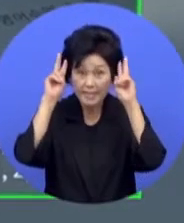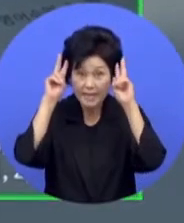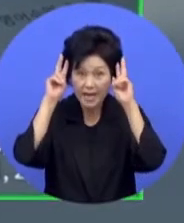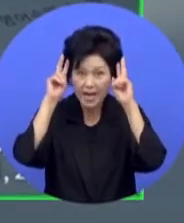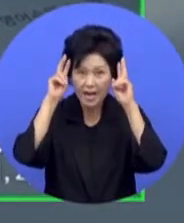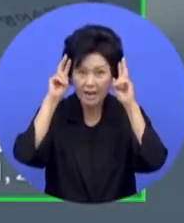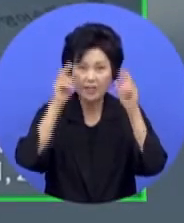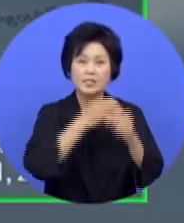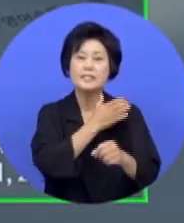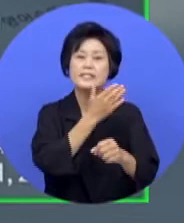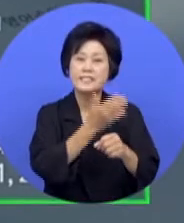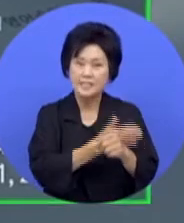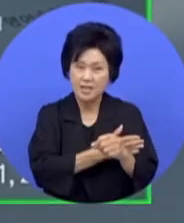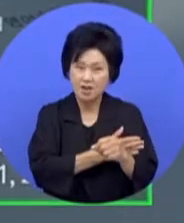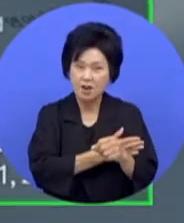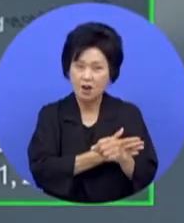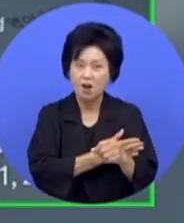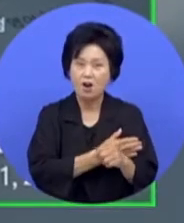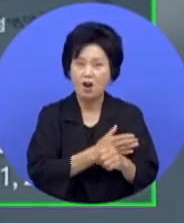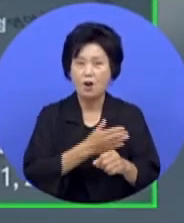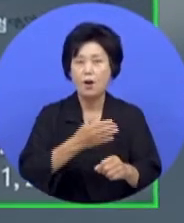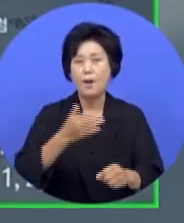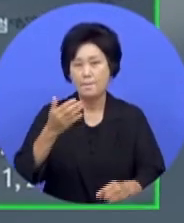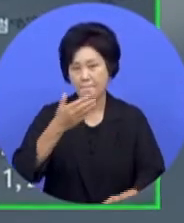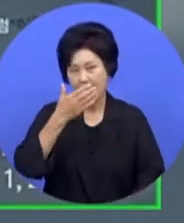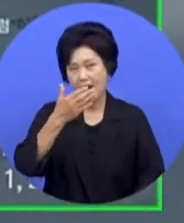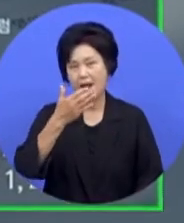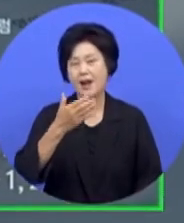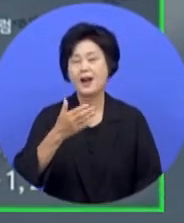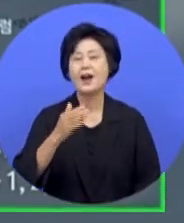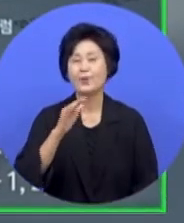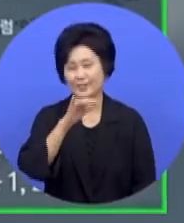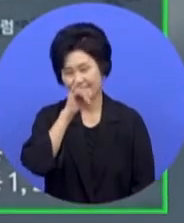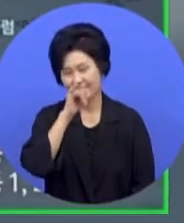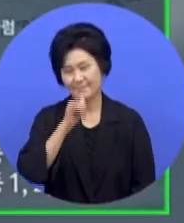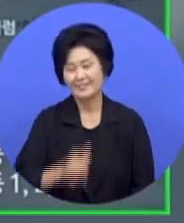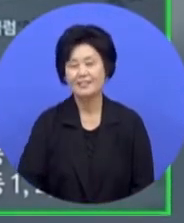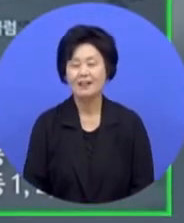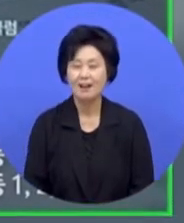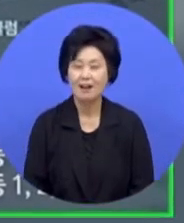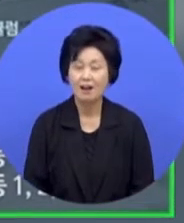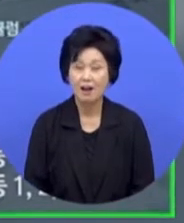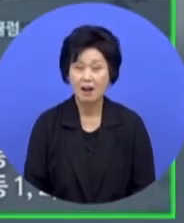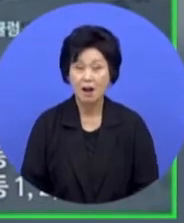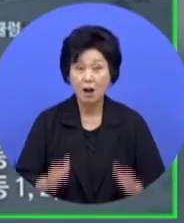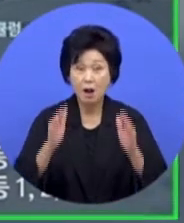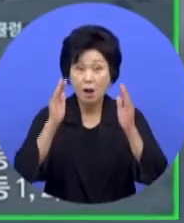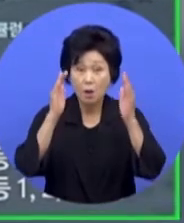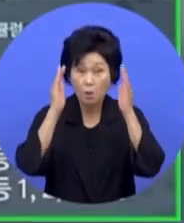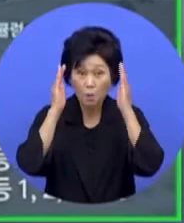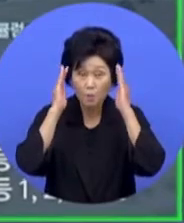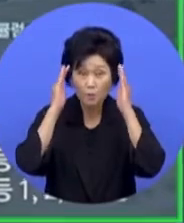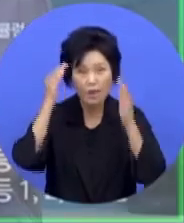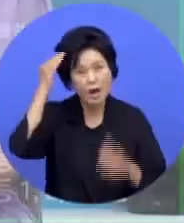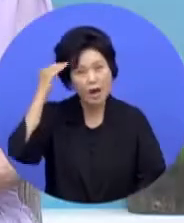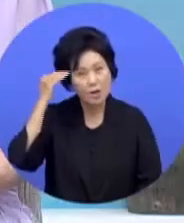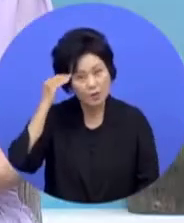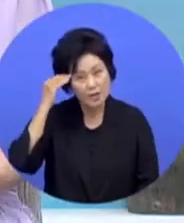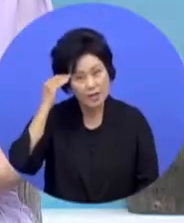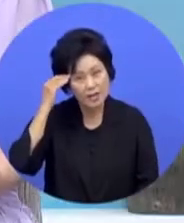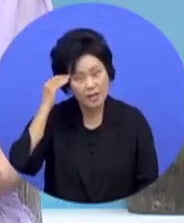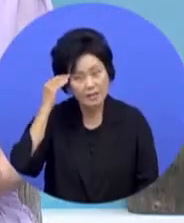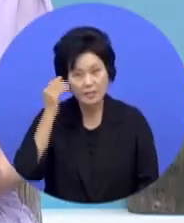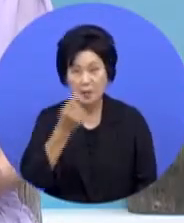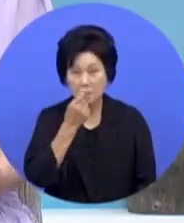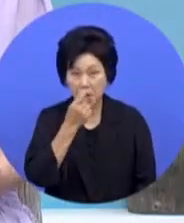2학년 수준 이상으로 예. 그런 실력을 갖추게 합니다. 아, 그래요? 네. 그러니까 공부는 여기서 했지만 SOT를 공부를 하게 되면은